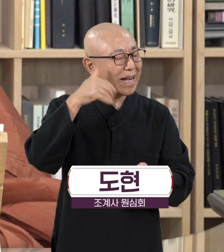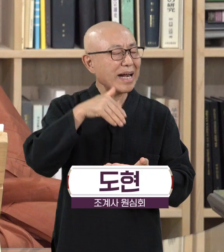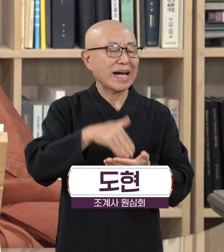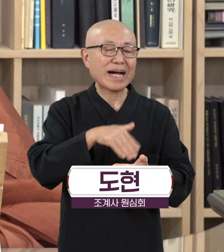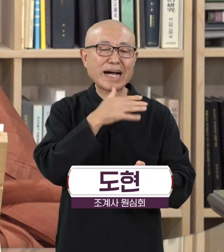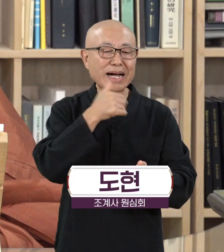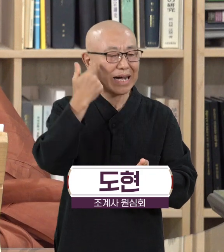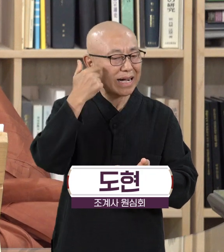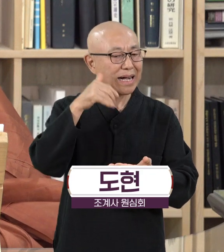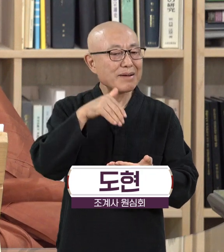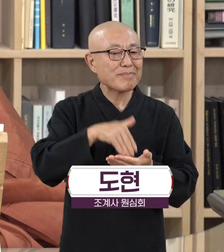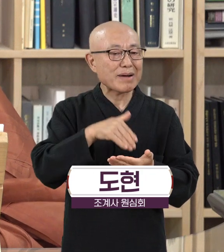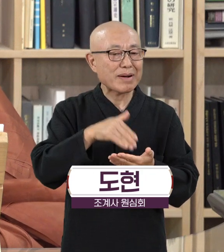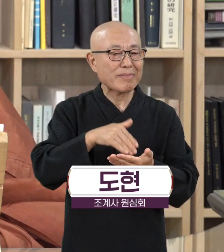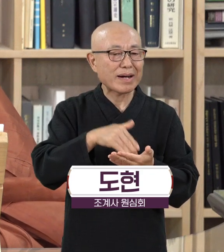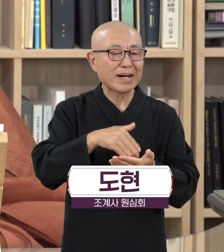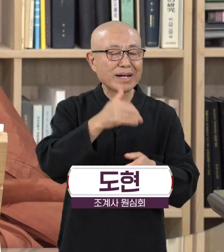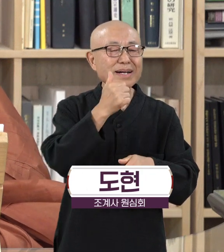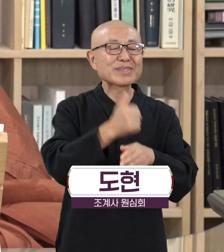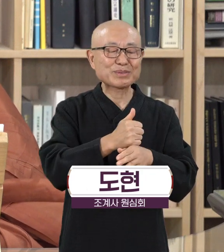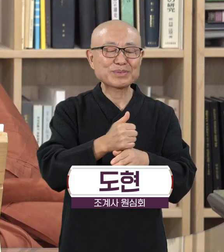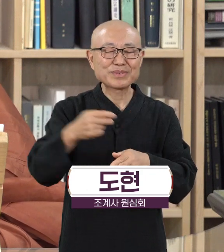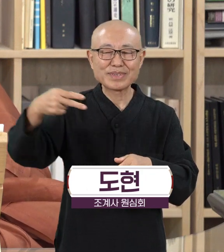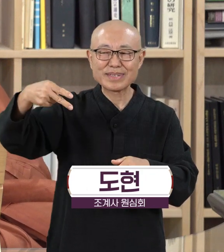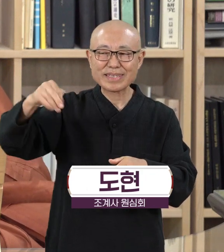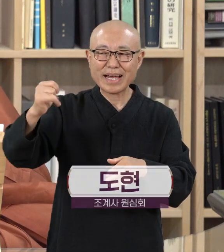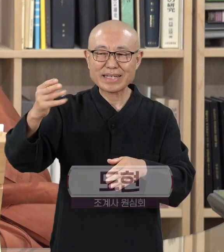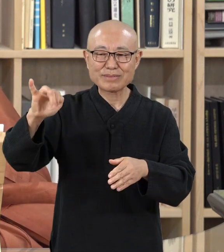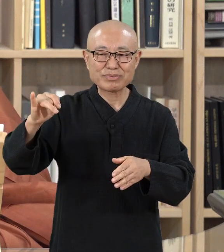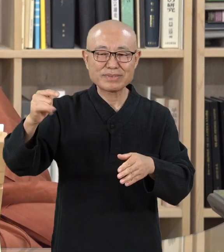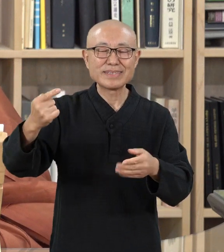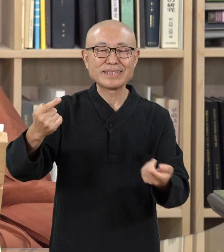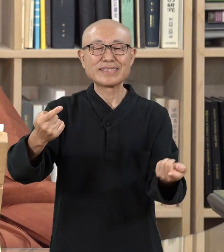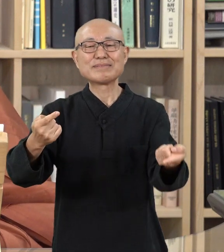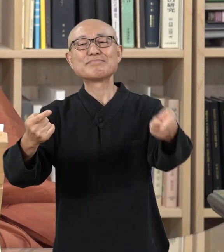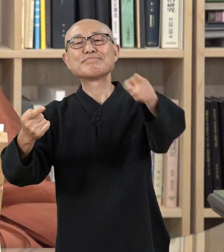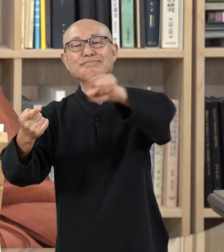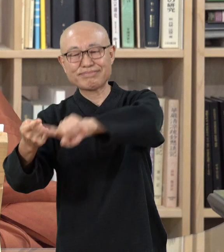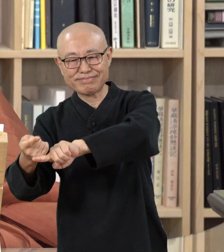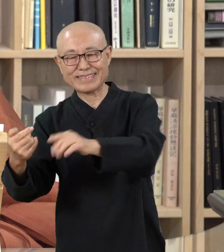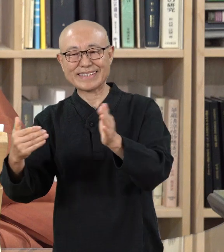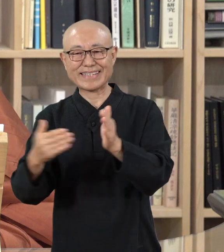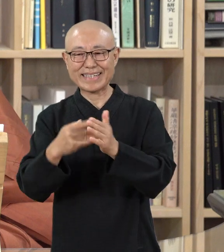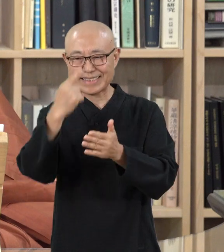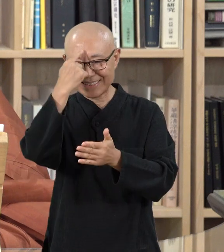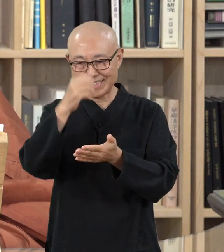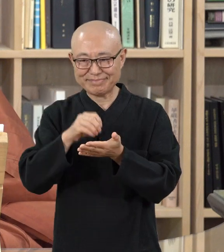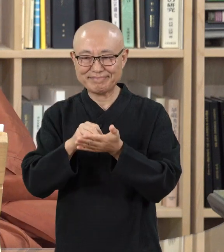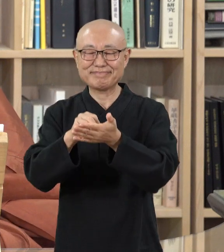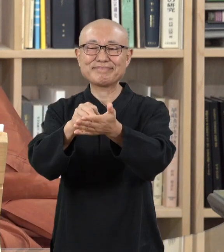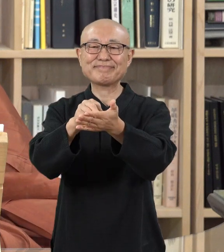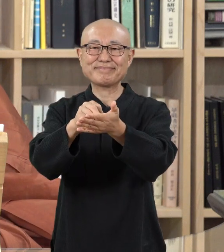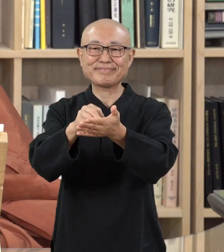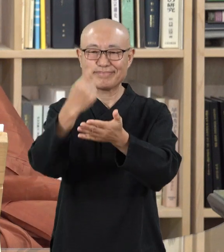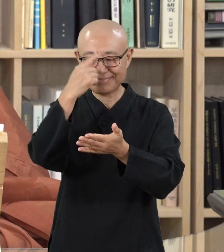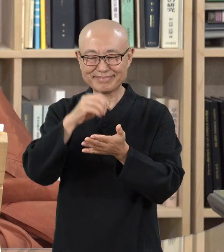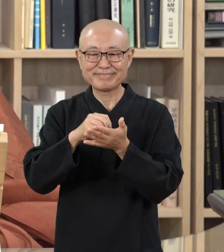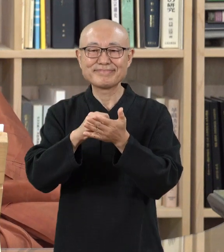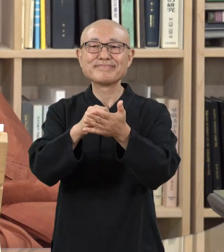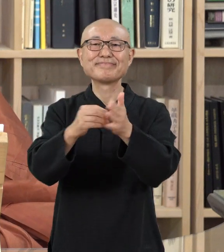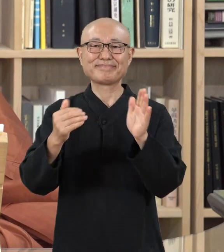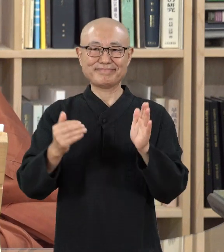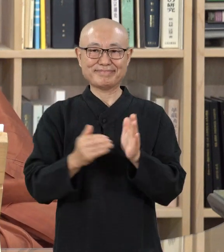반성하고 사리불존자에 기해서 부처님의 이제 비구니가 됩니다. 그래서 군달라켓이 비구니로서 이제